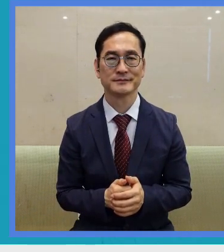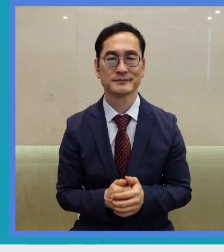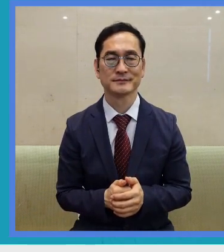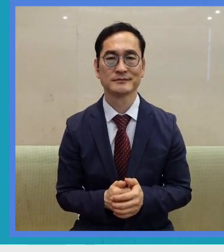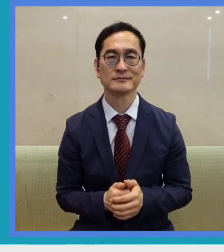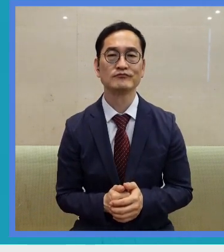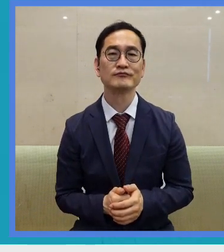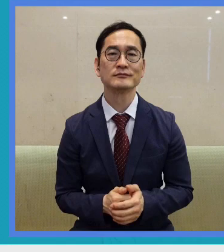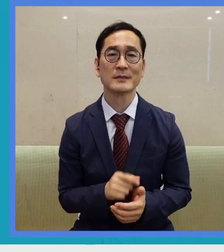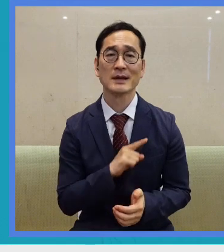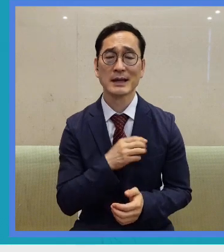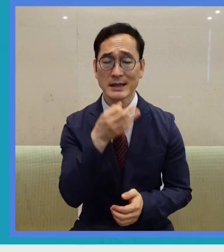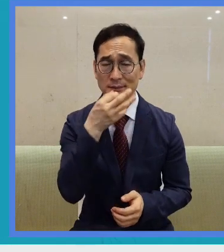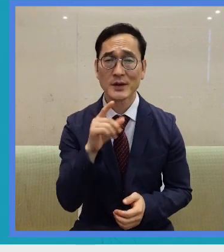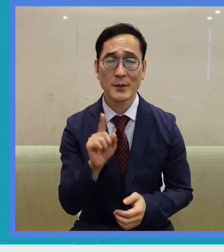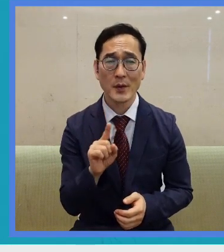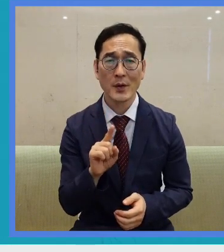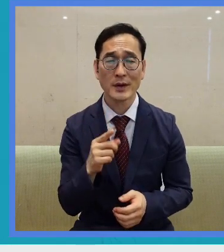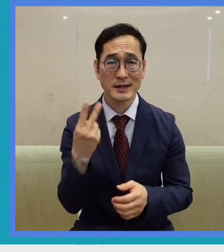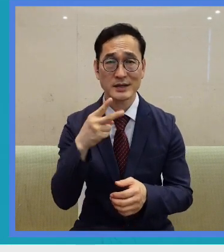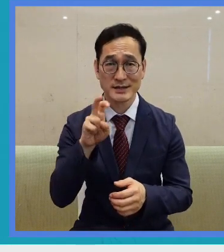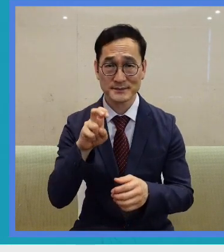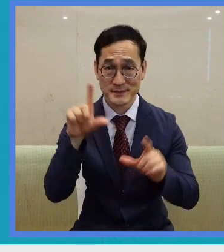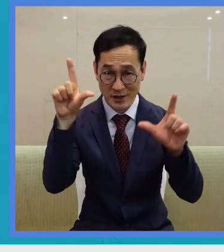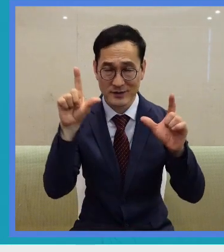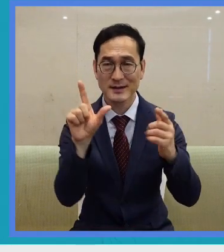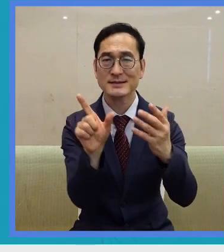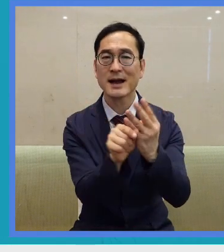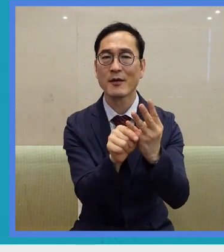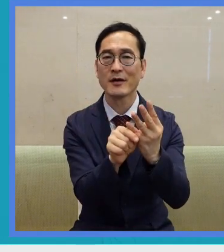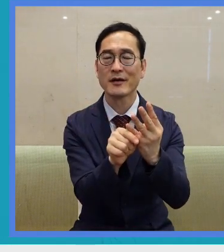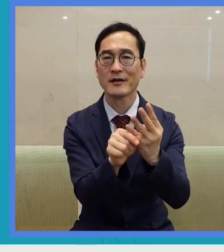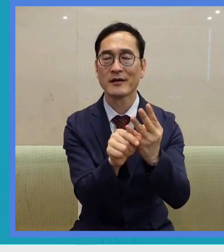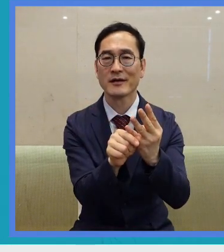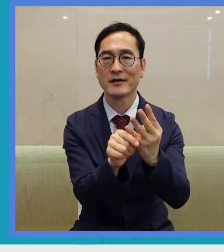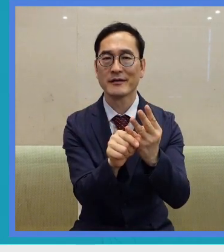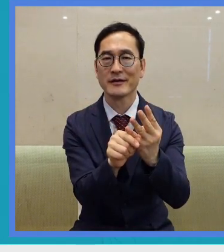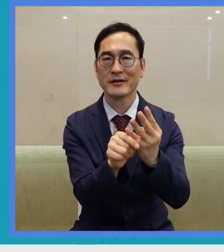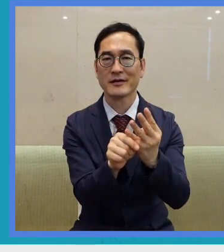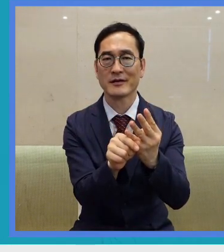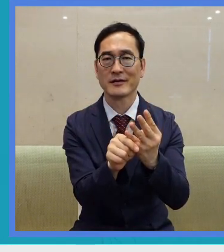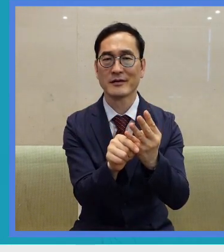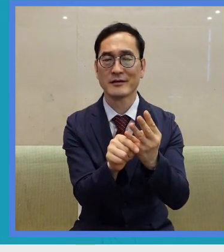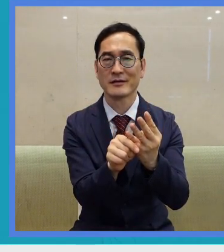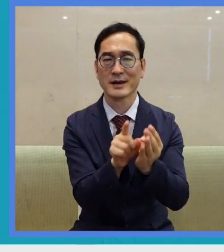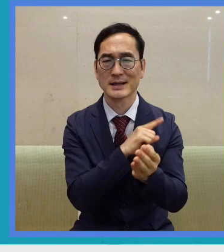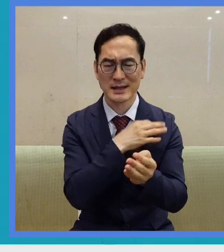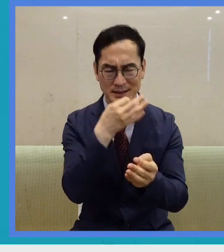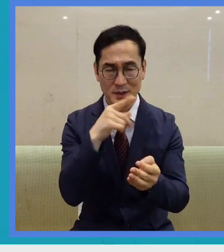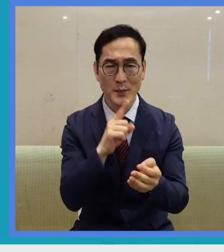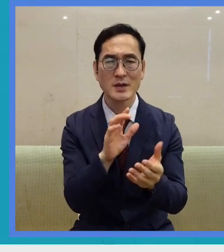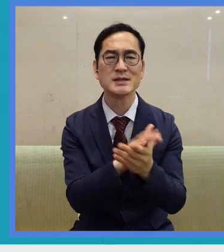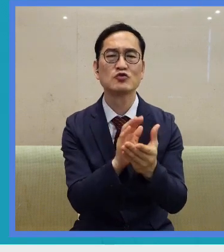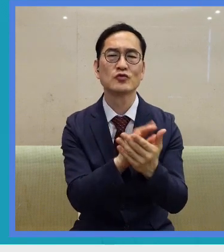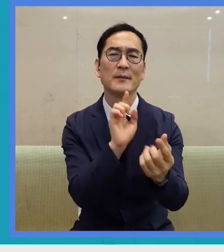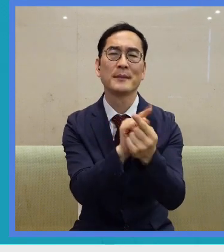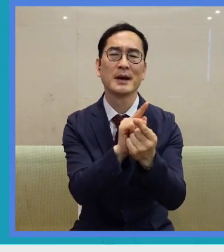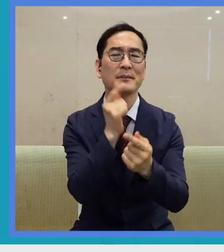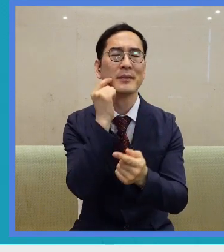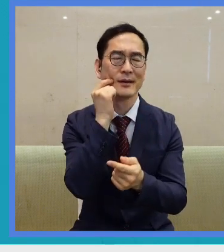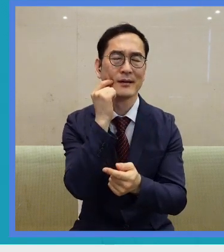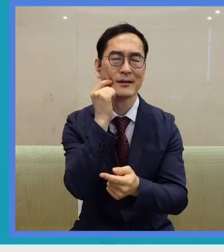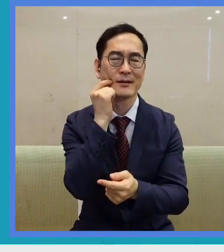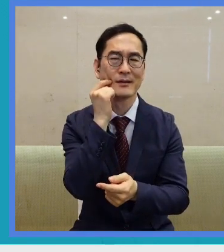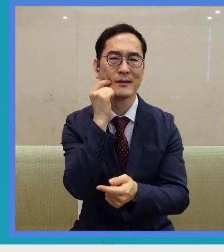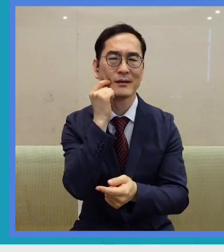뭐가 그런 힘듭니까? 4월입니다. 2020년 4월이었고요. 가장 우리 청소년들이 제일 힘들어했던 점은 친구들을 만나지